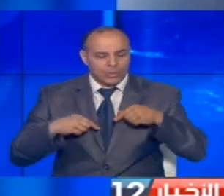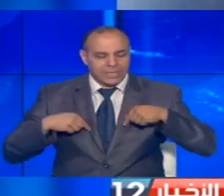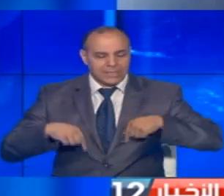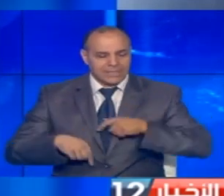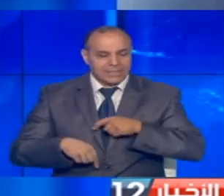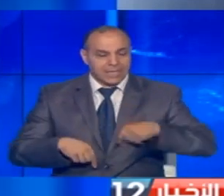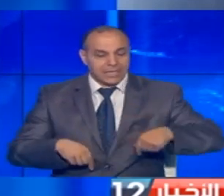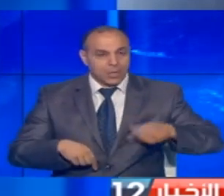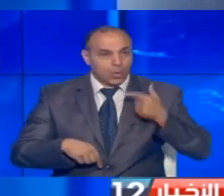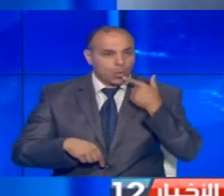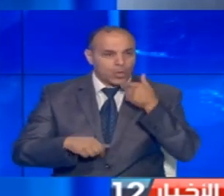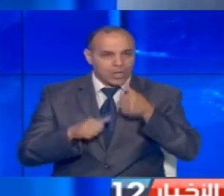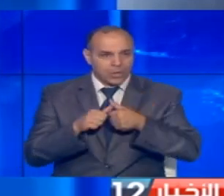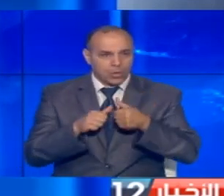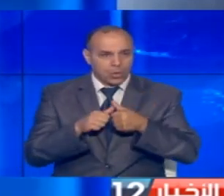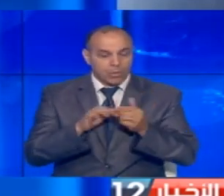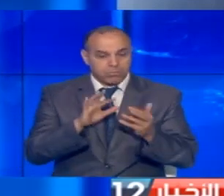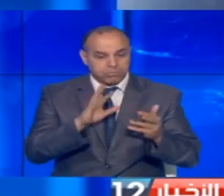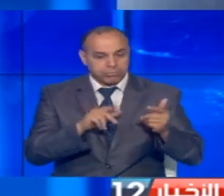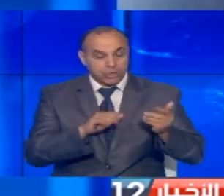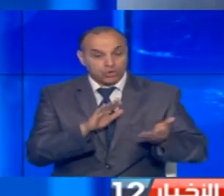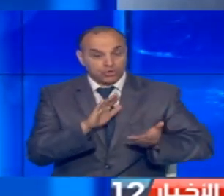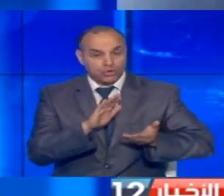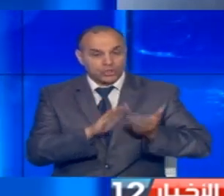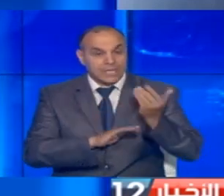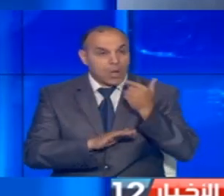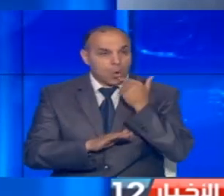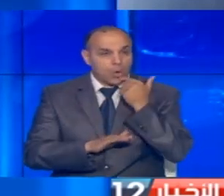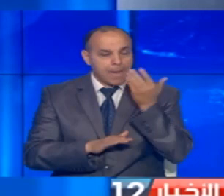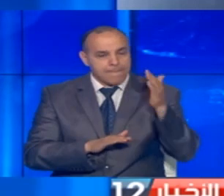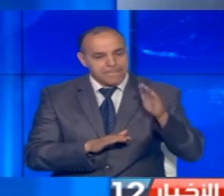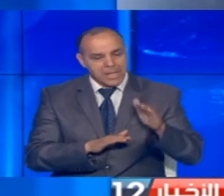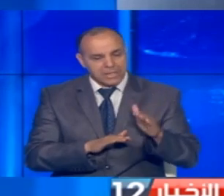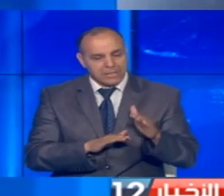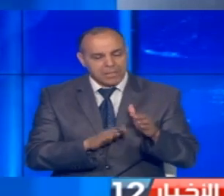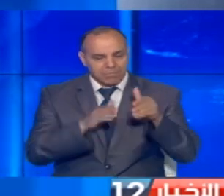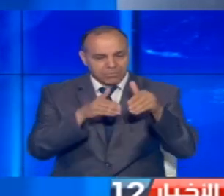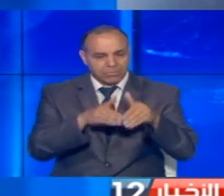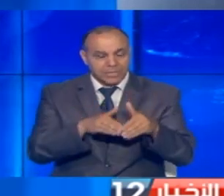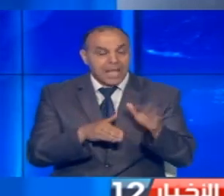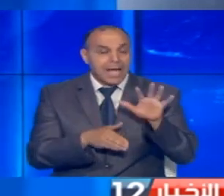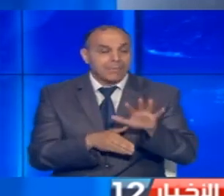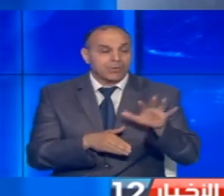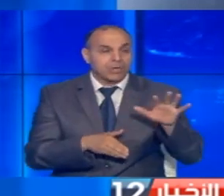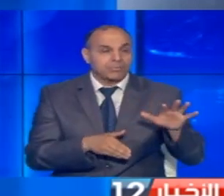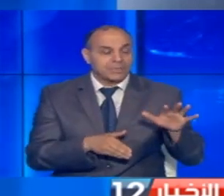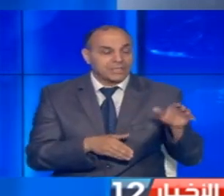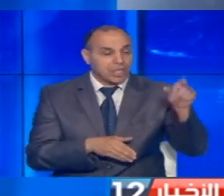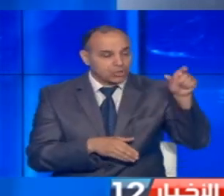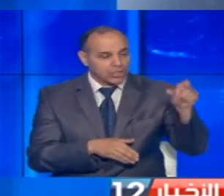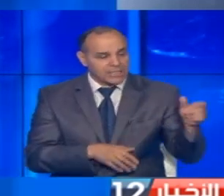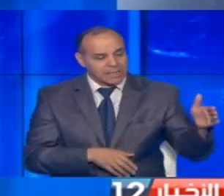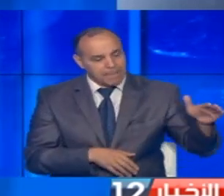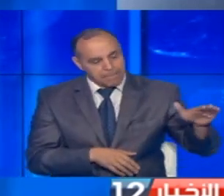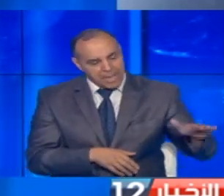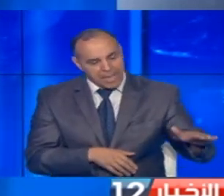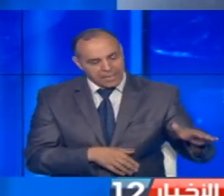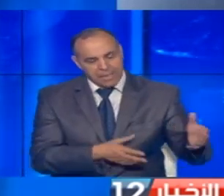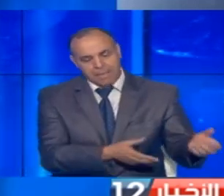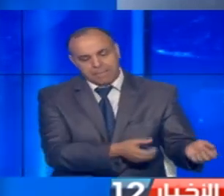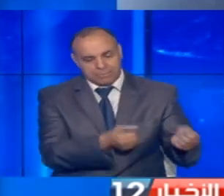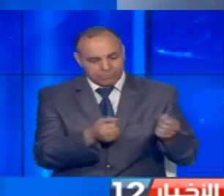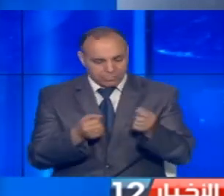الداخلية، ونذكر بارتفاع حصيلة الضحايا المركب إلى 55